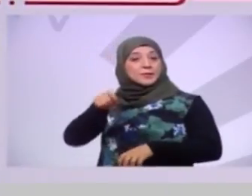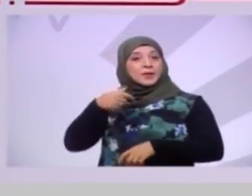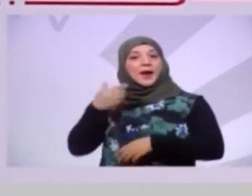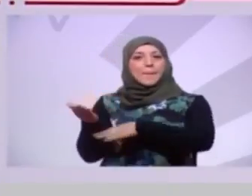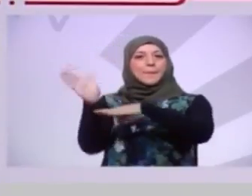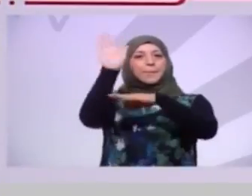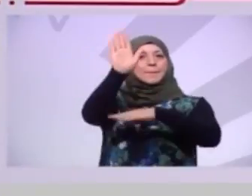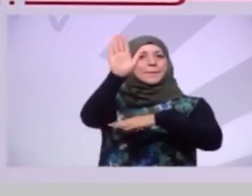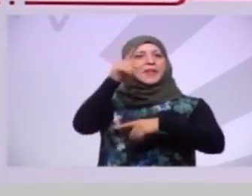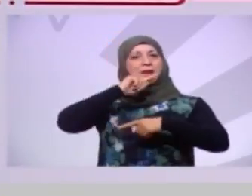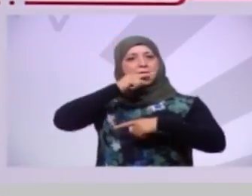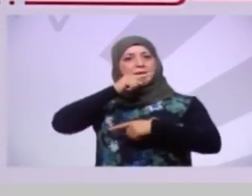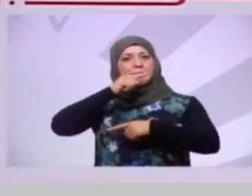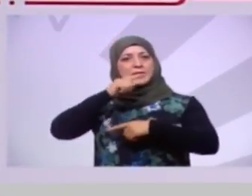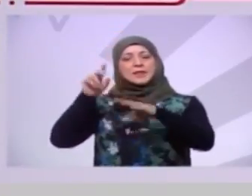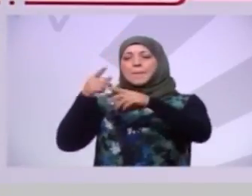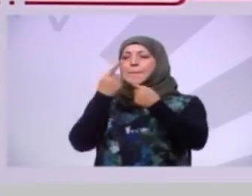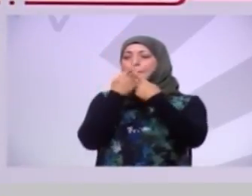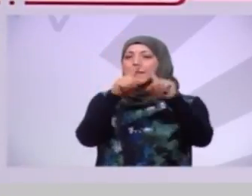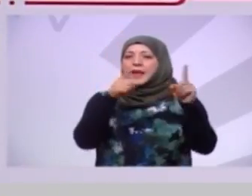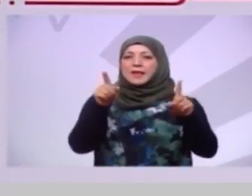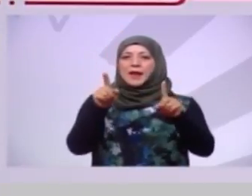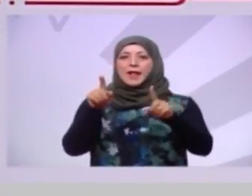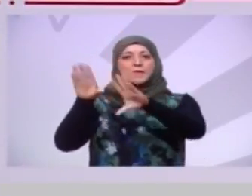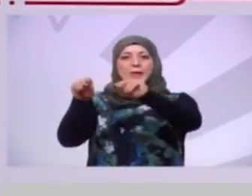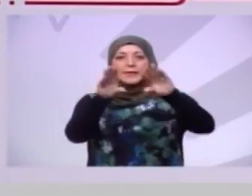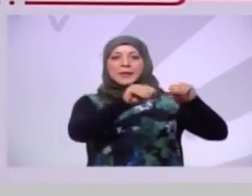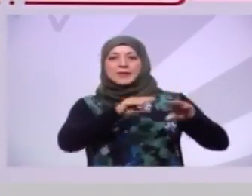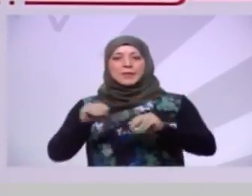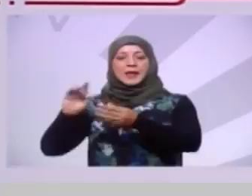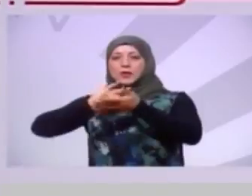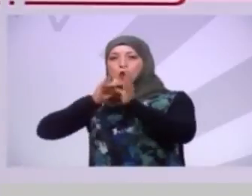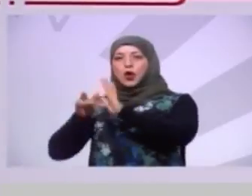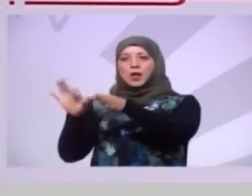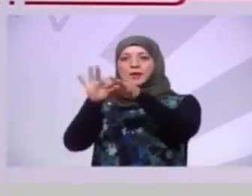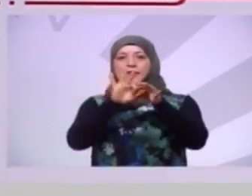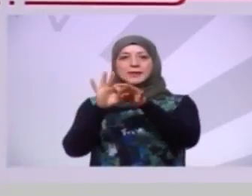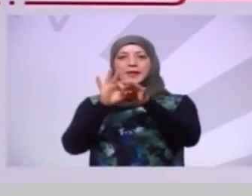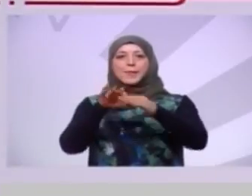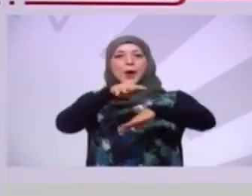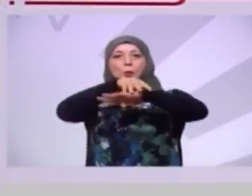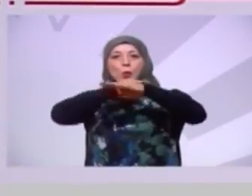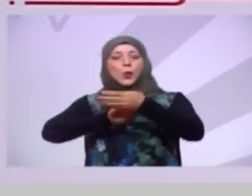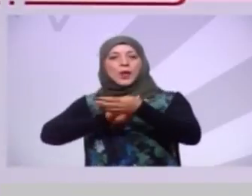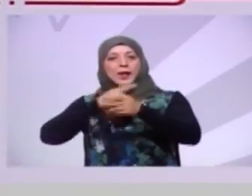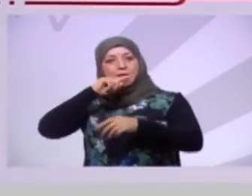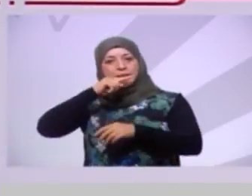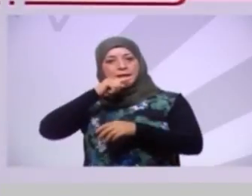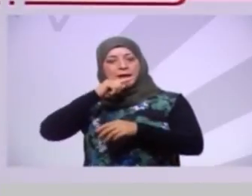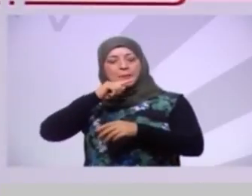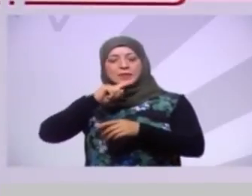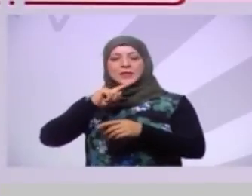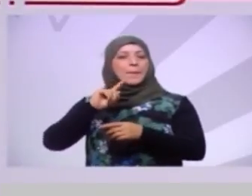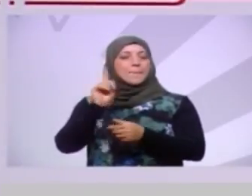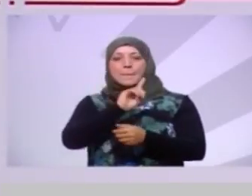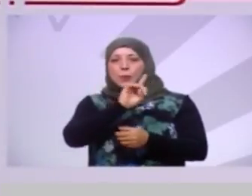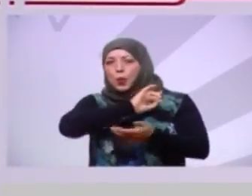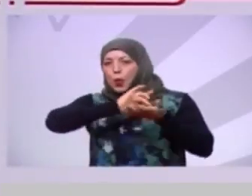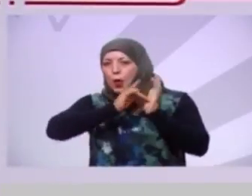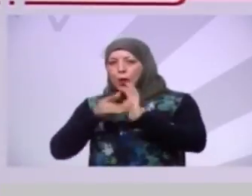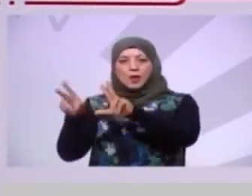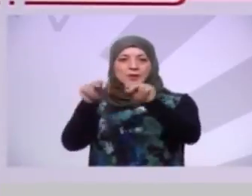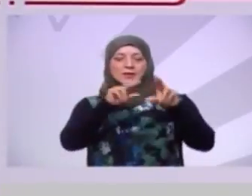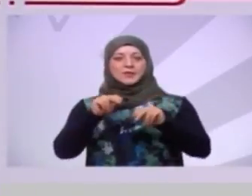منزل الحبيب الحامي للمطويه اللي ال ال بوش